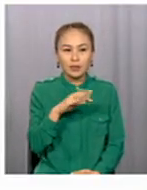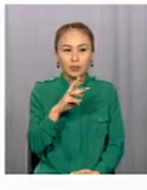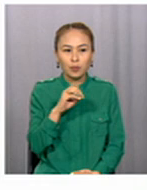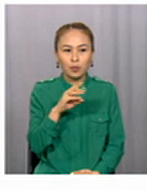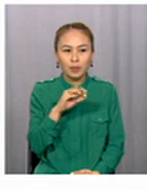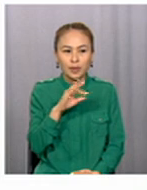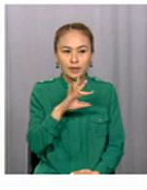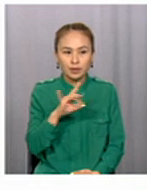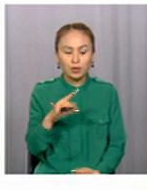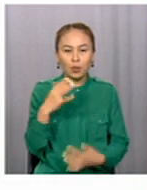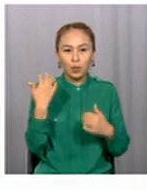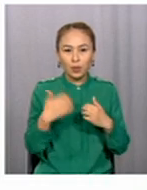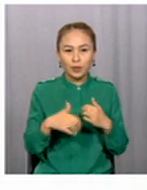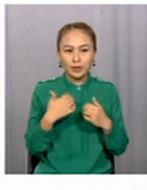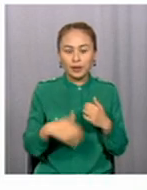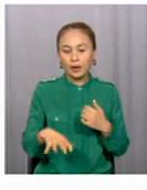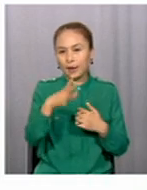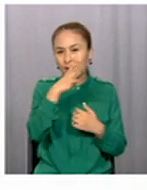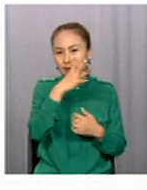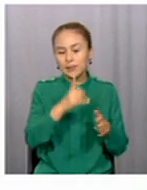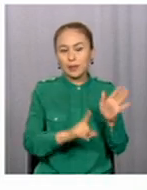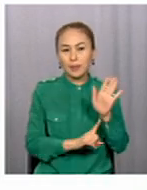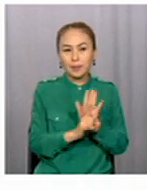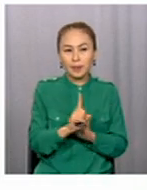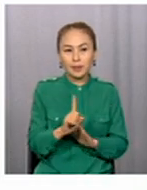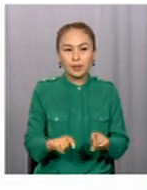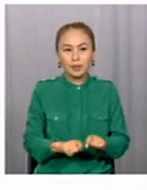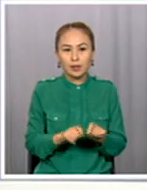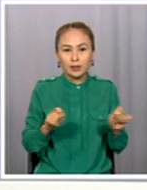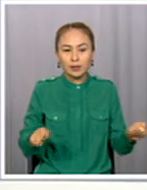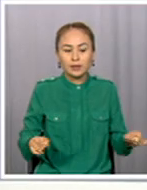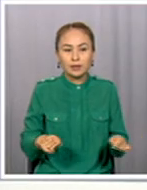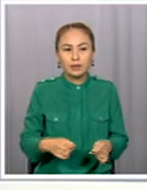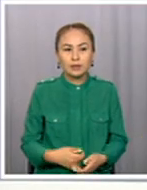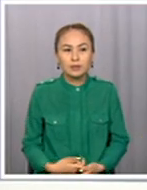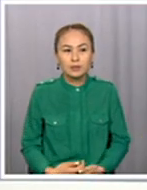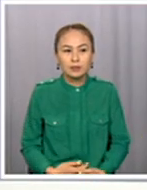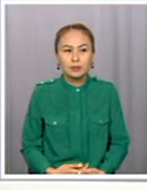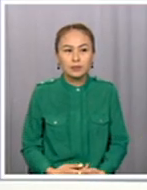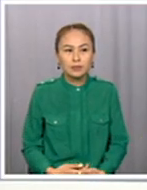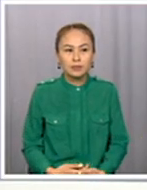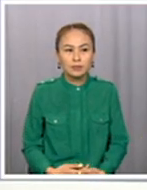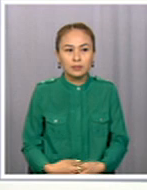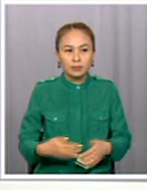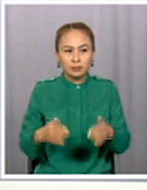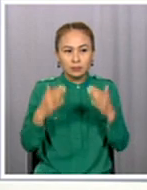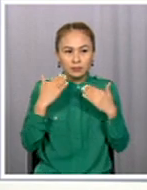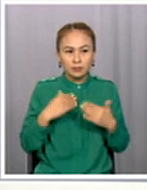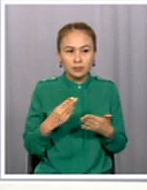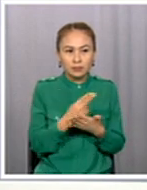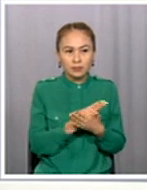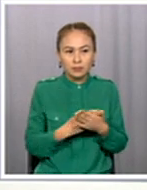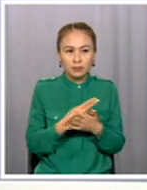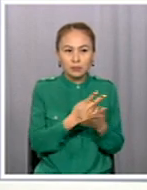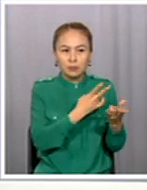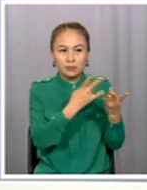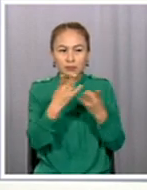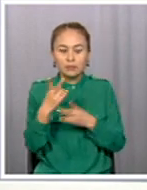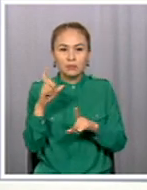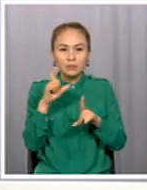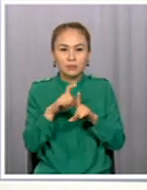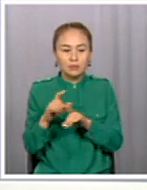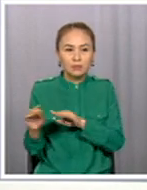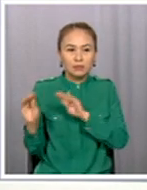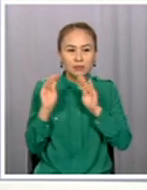Бұл орта ғасырда пайдаланылған есептеу құралы. Енді төмендегі суреттерге тиісті